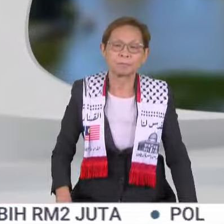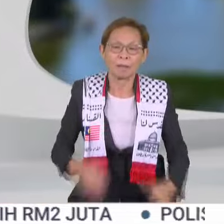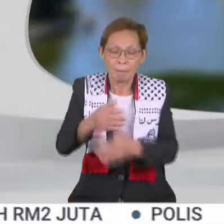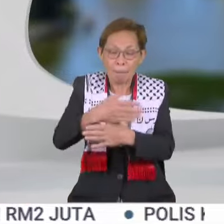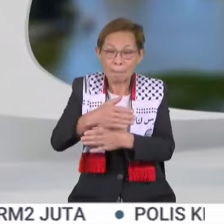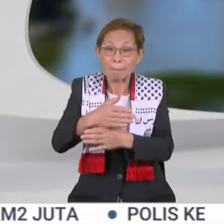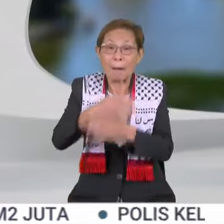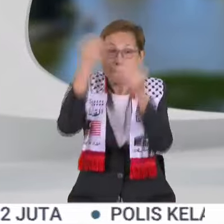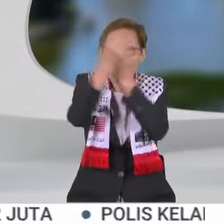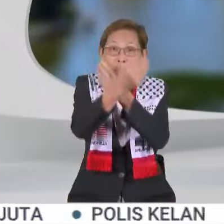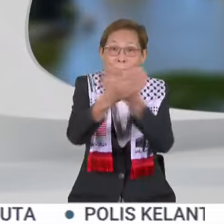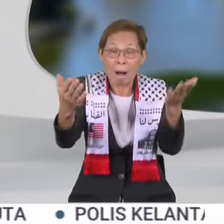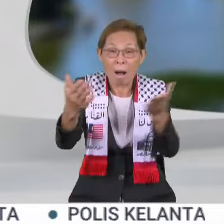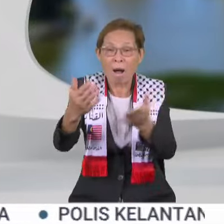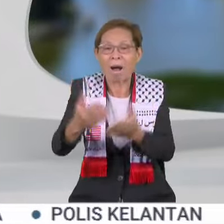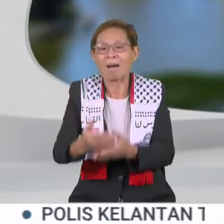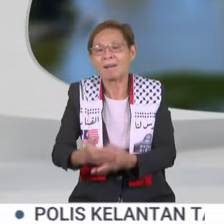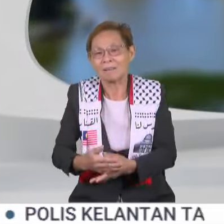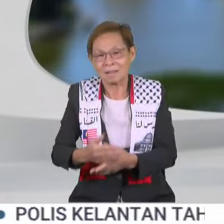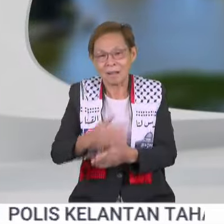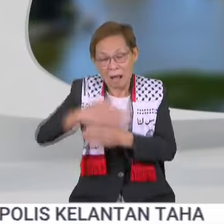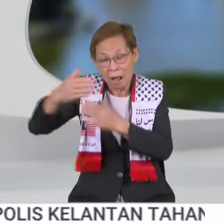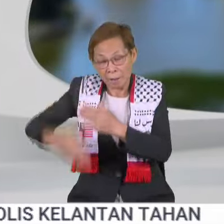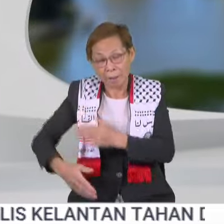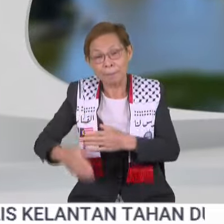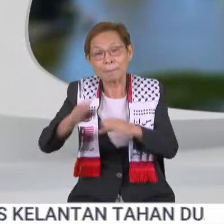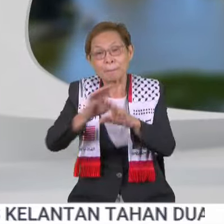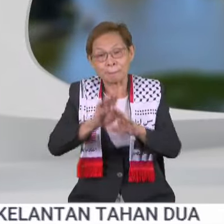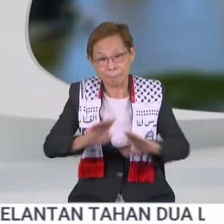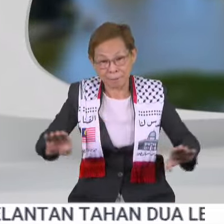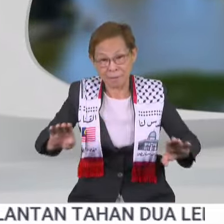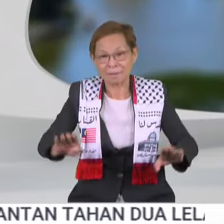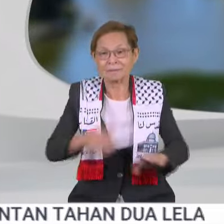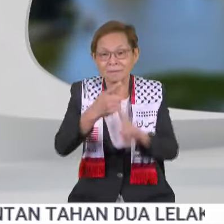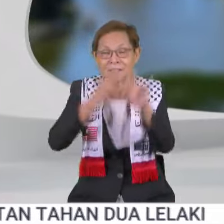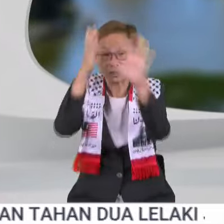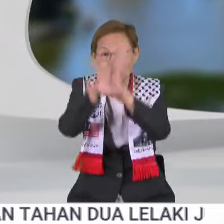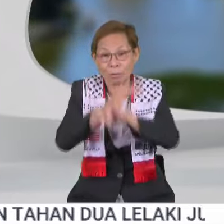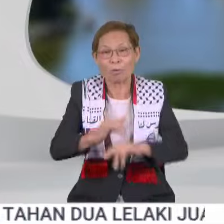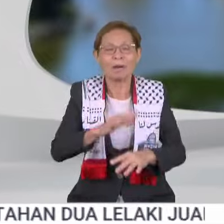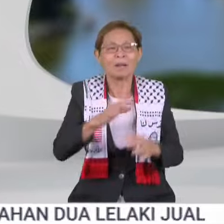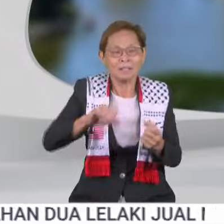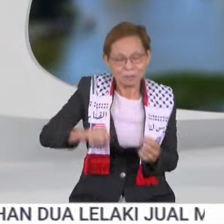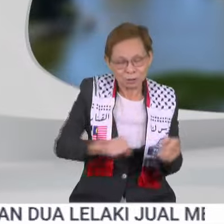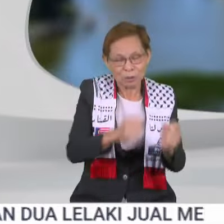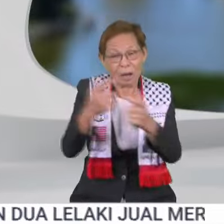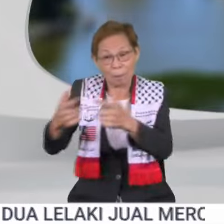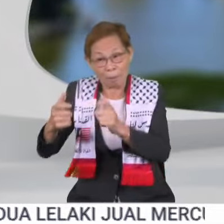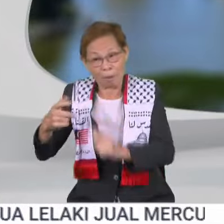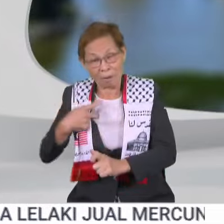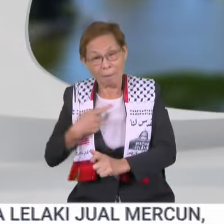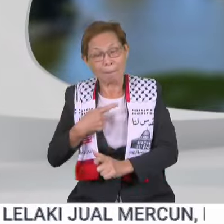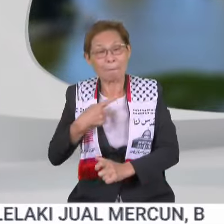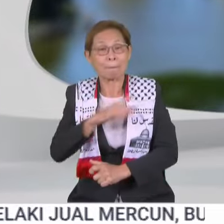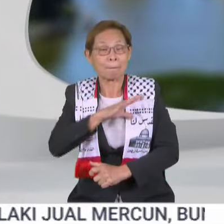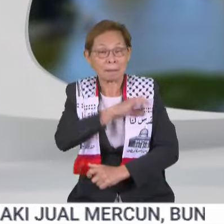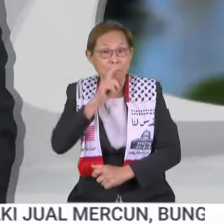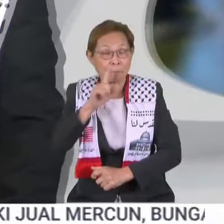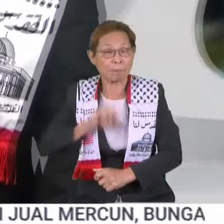Perkongsian itu tadi mengakhiri berita dari Sarawak. Dari sungai hingga segara, Palestin pasti merdeka. Kita kembali bersama Sahi untuk lebih banyak